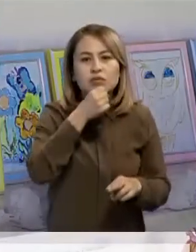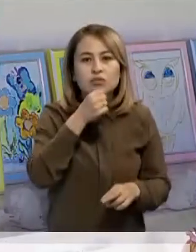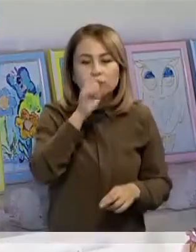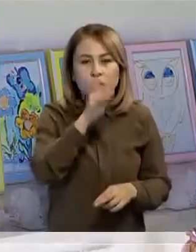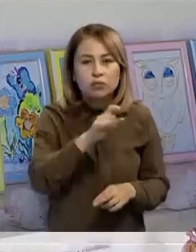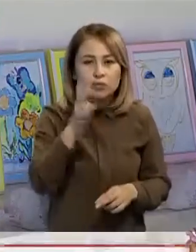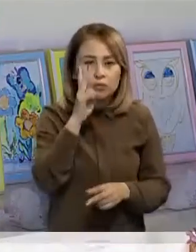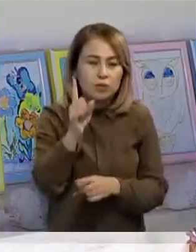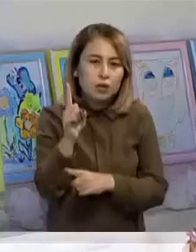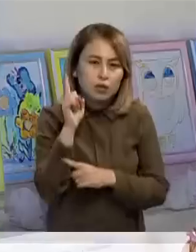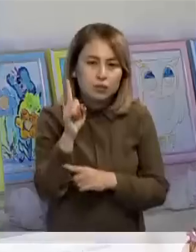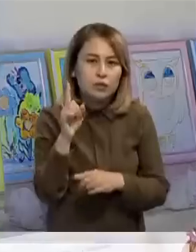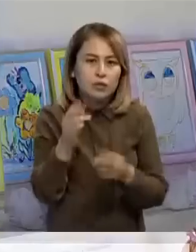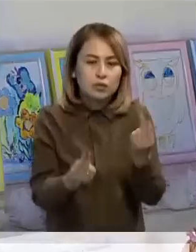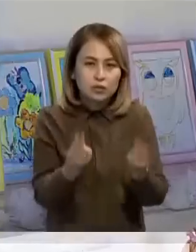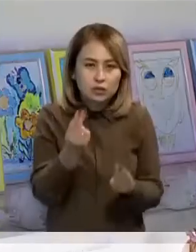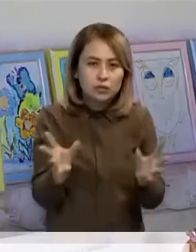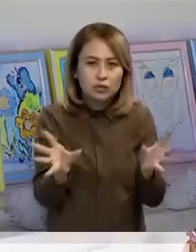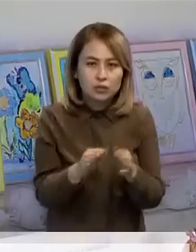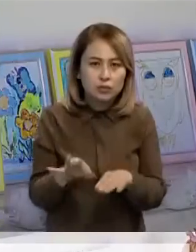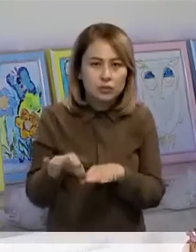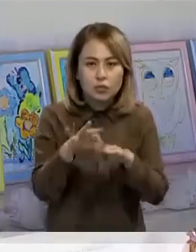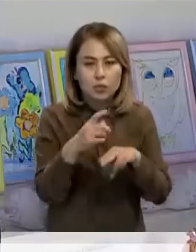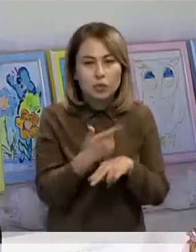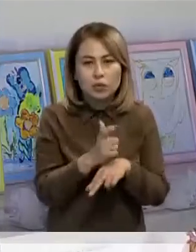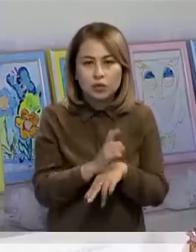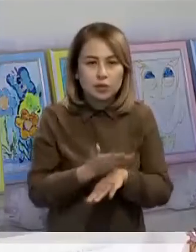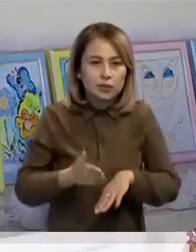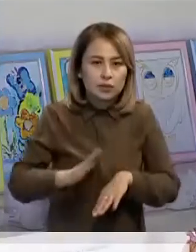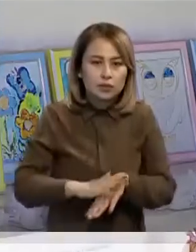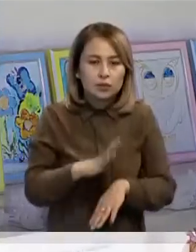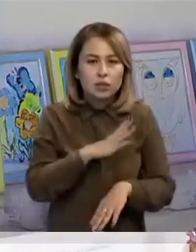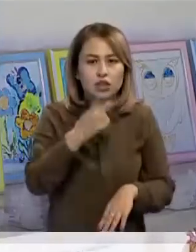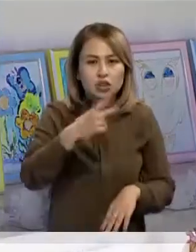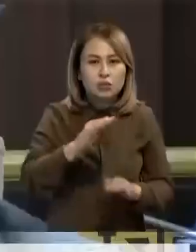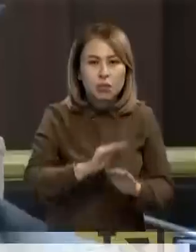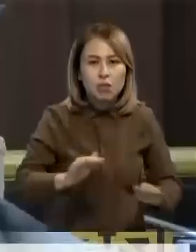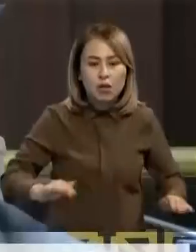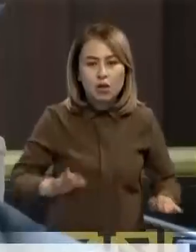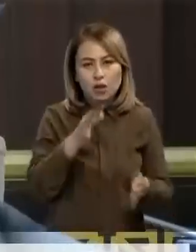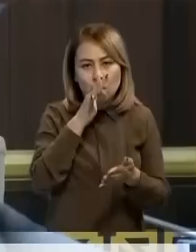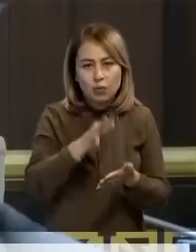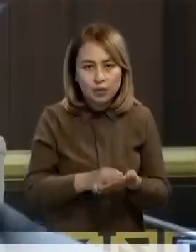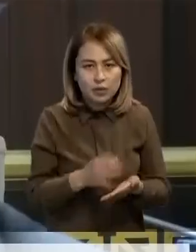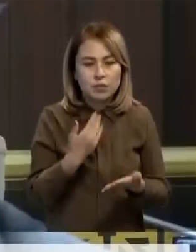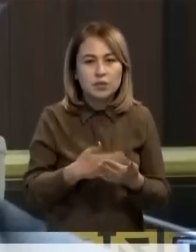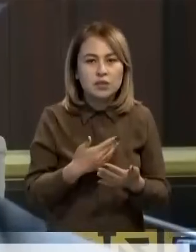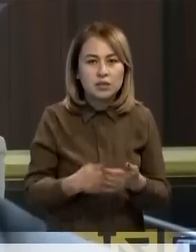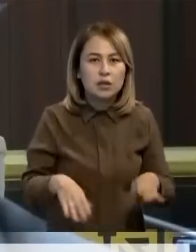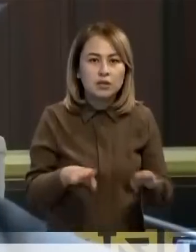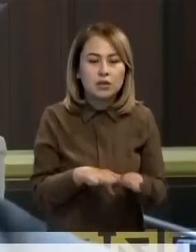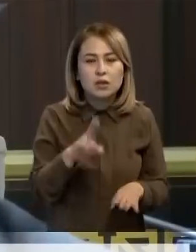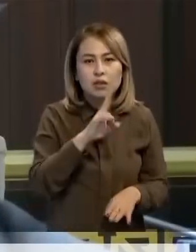қарап қана қоймай, оларды ойнатып бірге жүру деген өте қиын. Бір емес 20 балаға жауап береді. Сенатор Дана